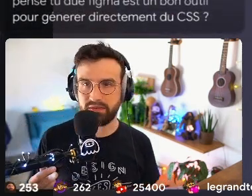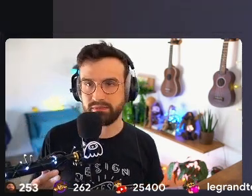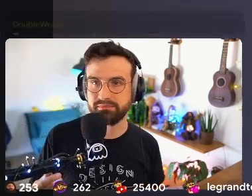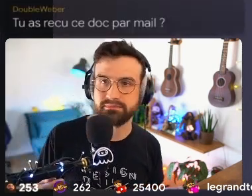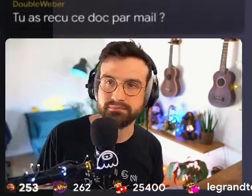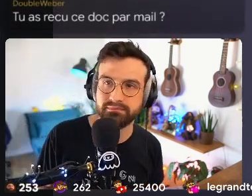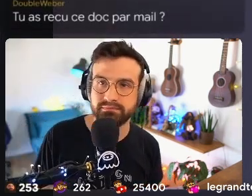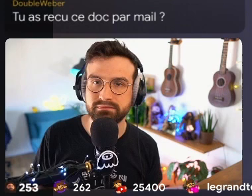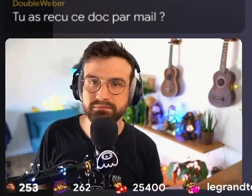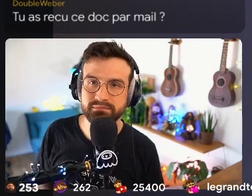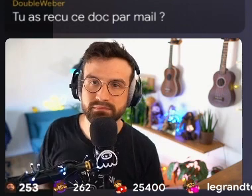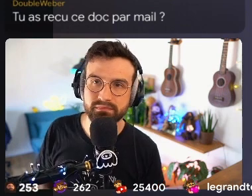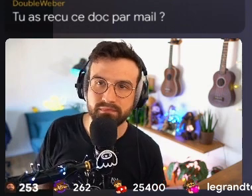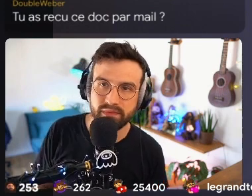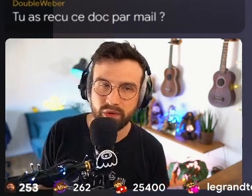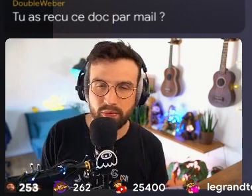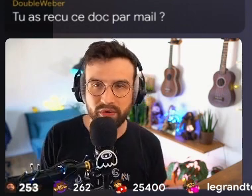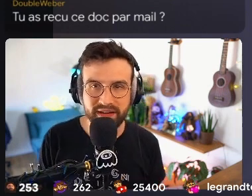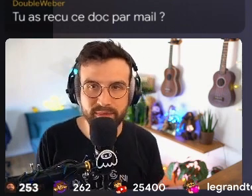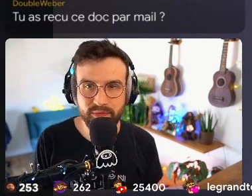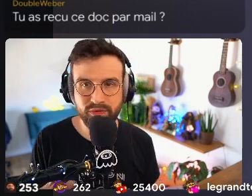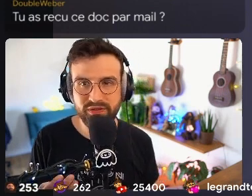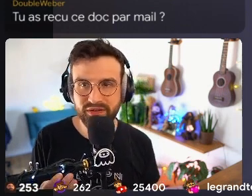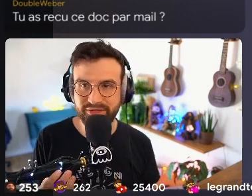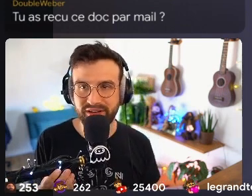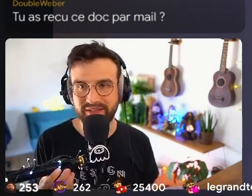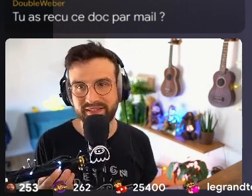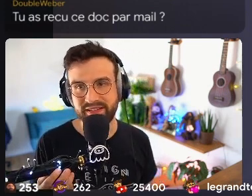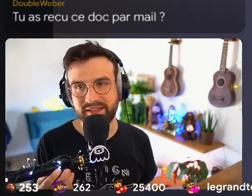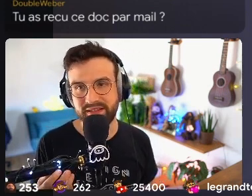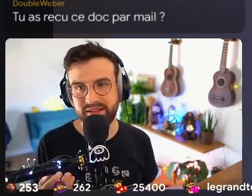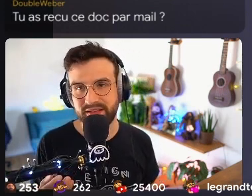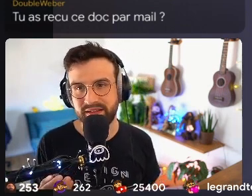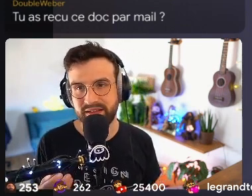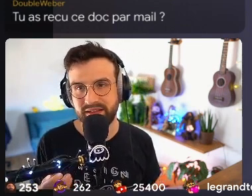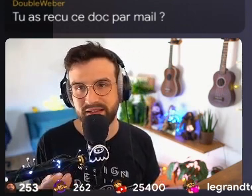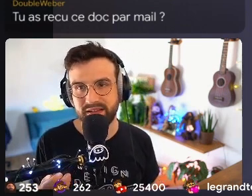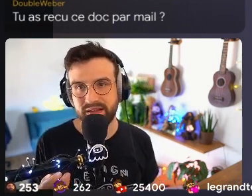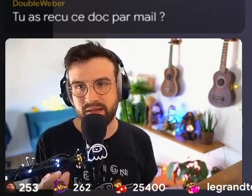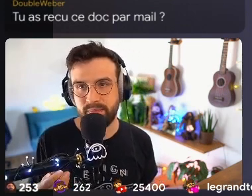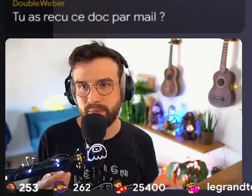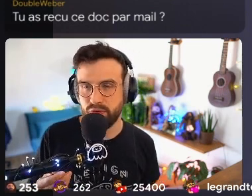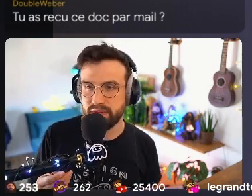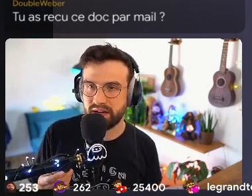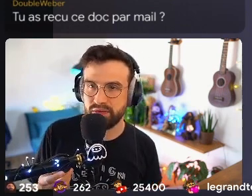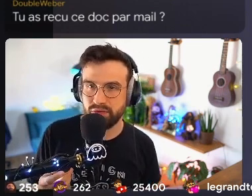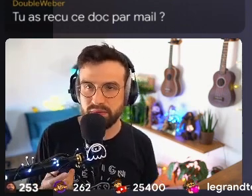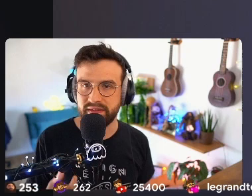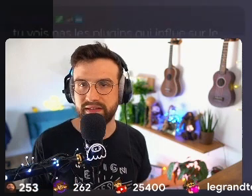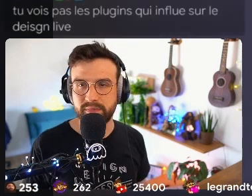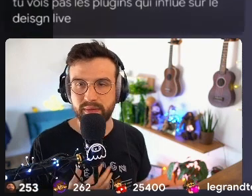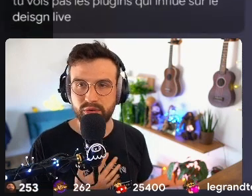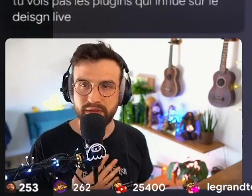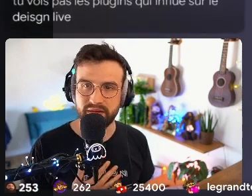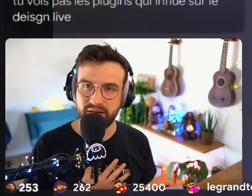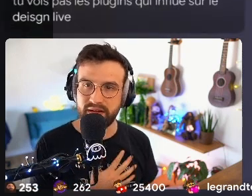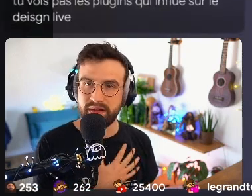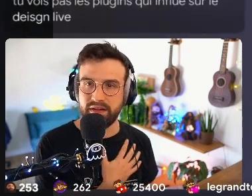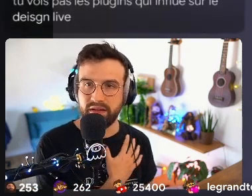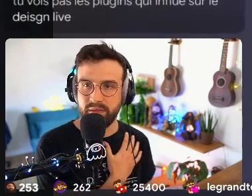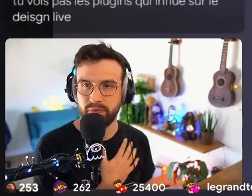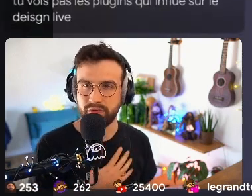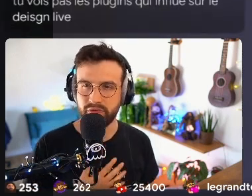vois pas l'utilisation? Reprends les rébus pour voir. Ouais, il faudrait faire ça. Pablo Mira de lui. C'est qui Pablo